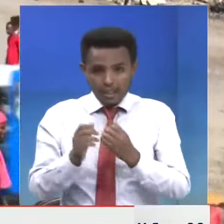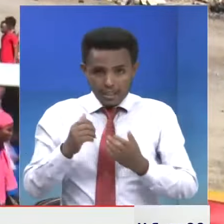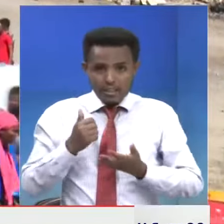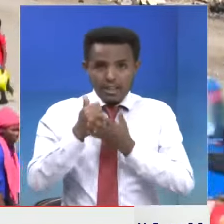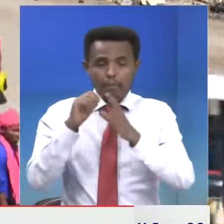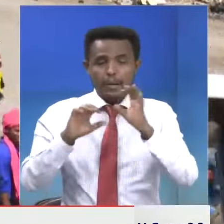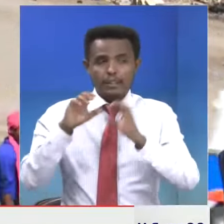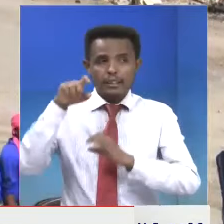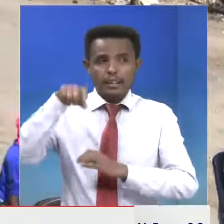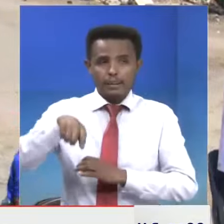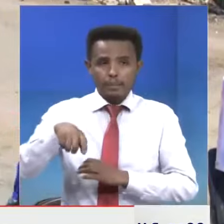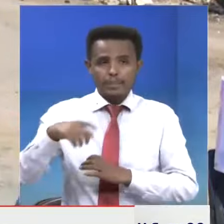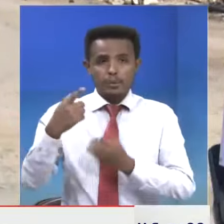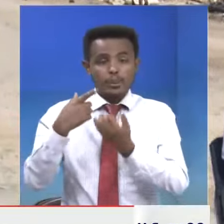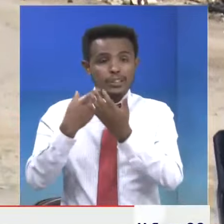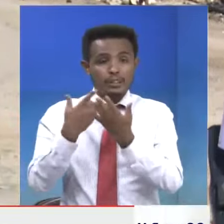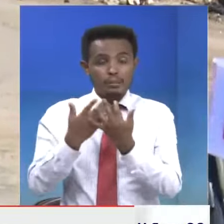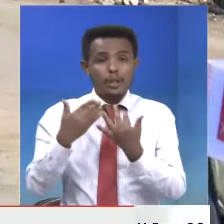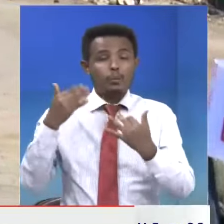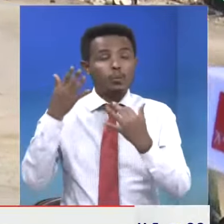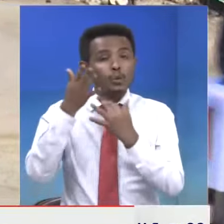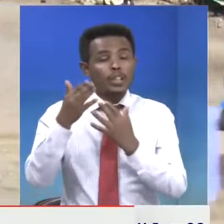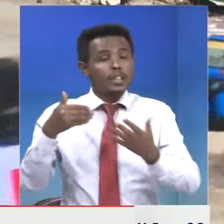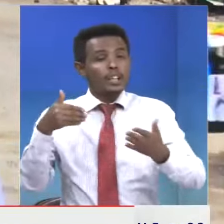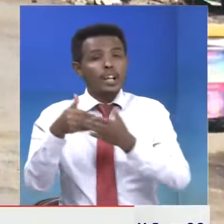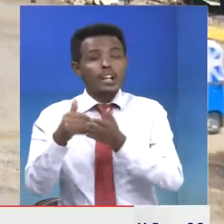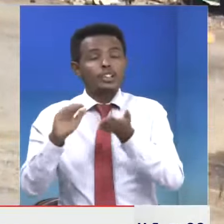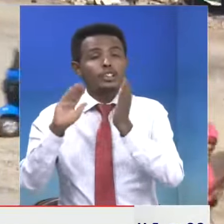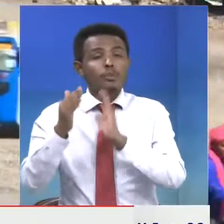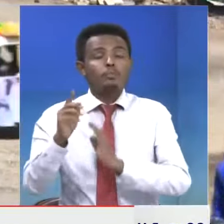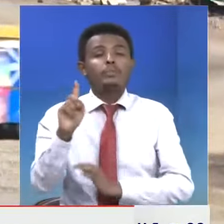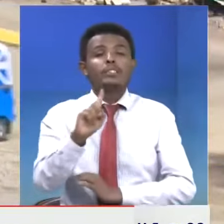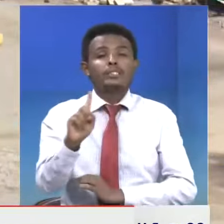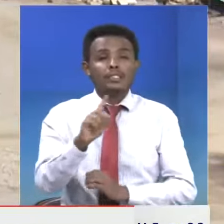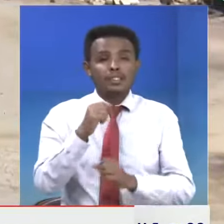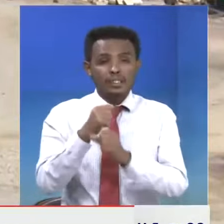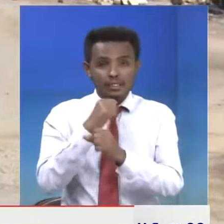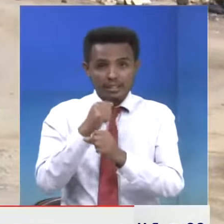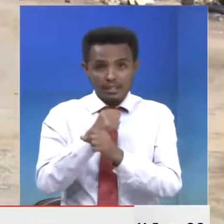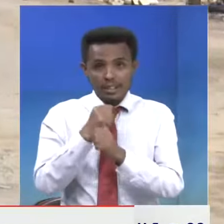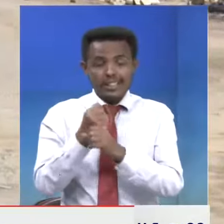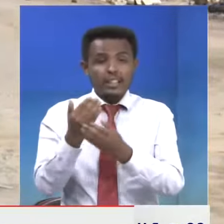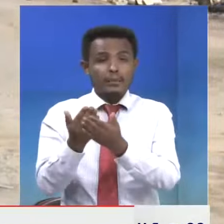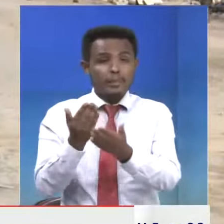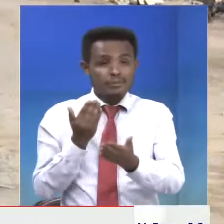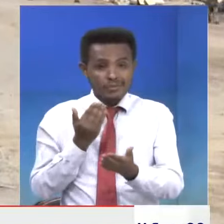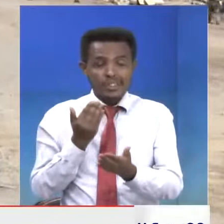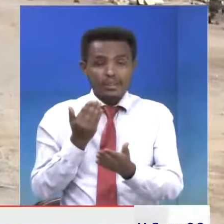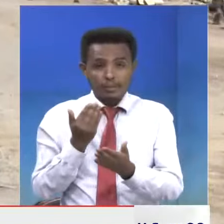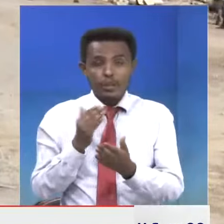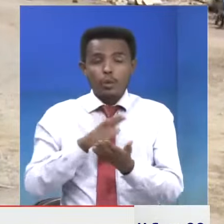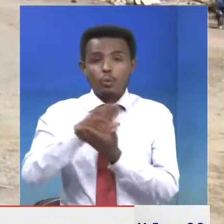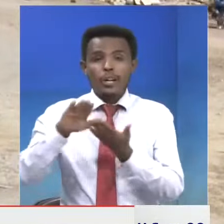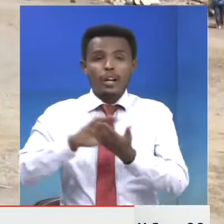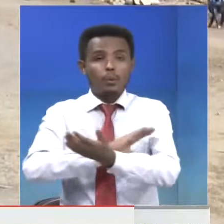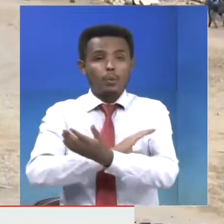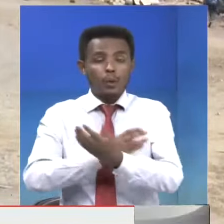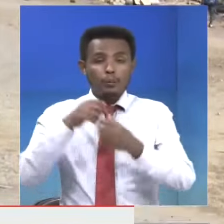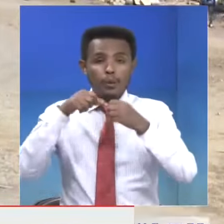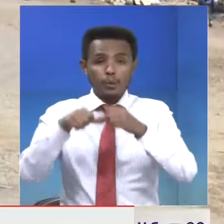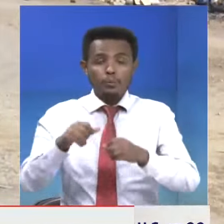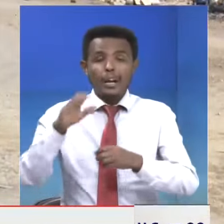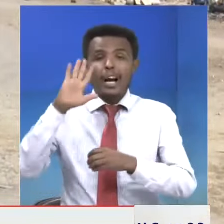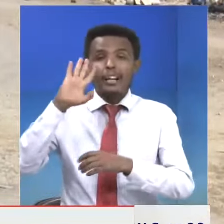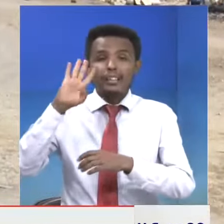ማድረግ አለባቸው። በዛ በኩል ተደራሽ እንዲሆን ያለውት መልእክት? አዎ፣ ከዚህ በፊትም በወራሪው ኃይል በቆየባቸው አራትና